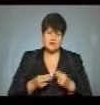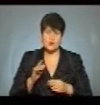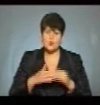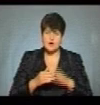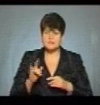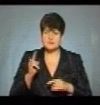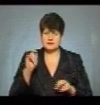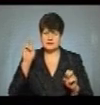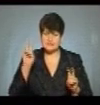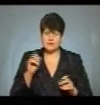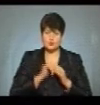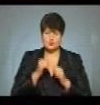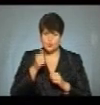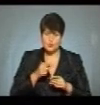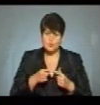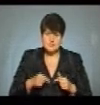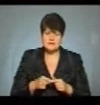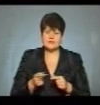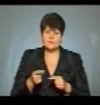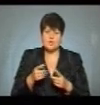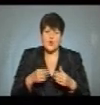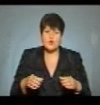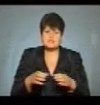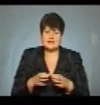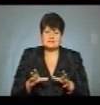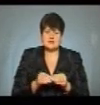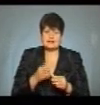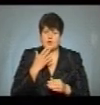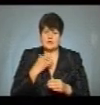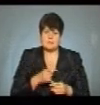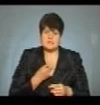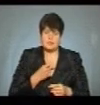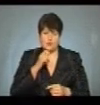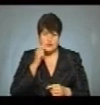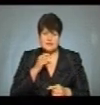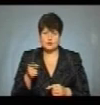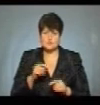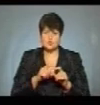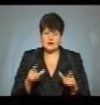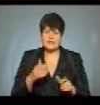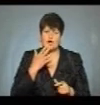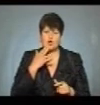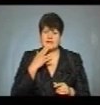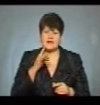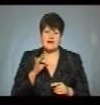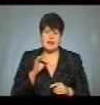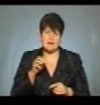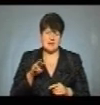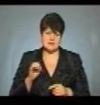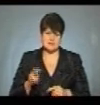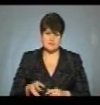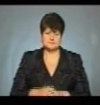дитини щороку організовують Тернопільський осередок Спілки народних майстрів України і Тернопільська школа народних ремесел, каже Уляна